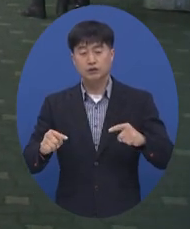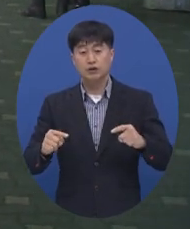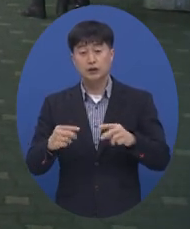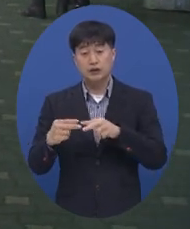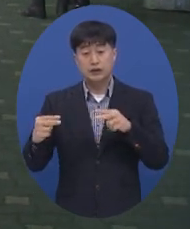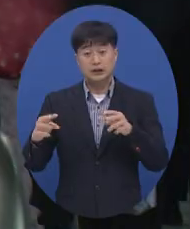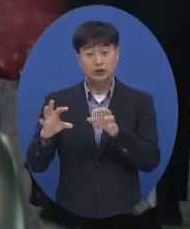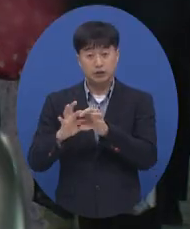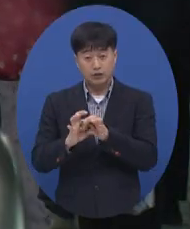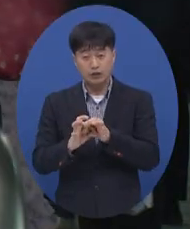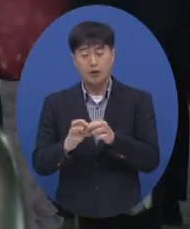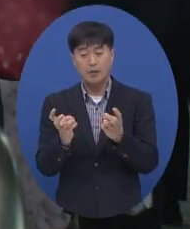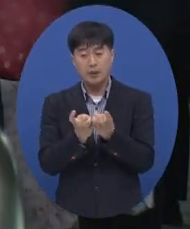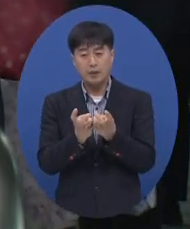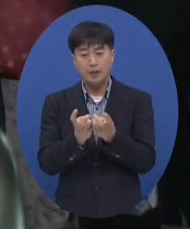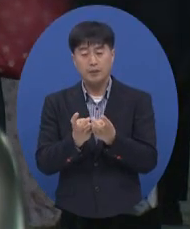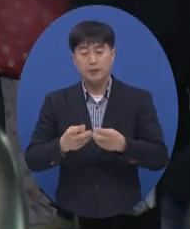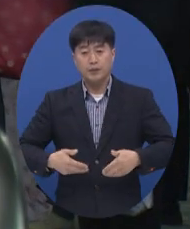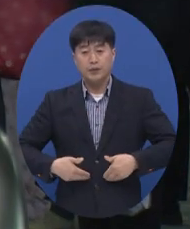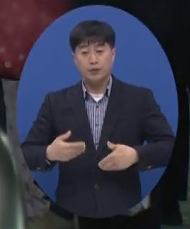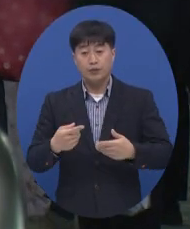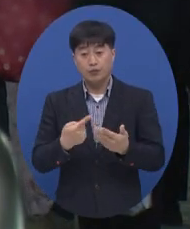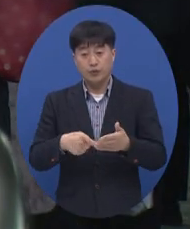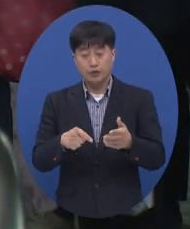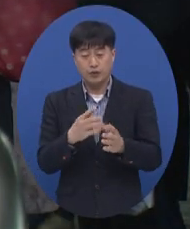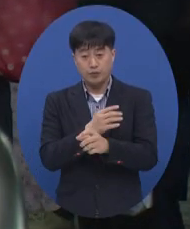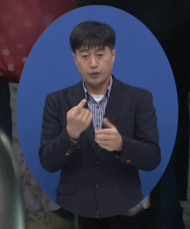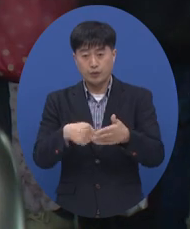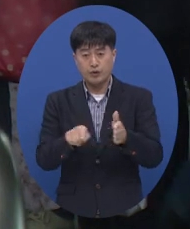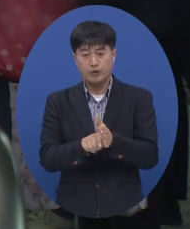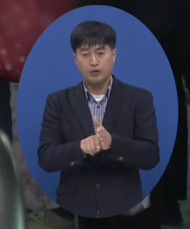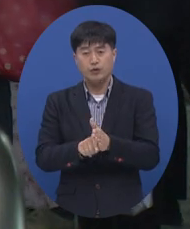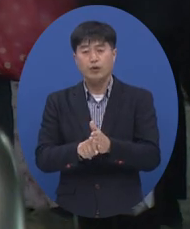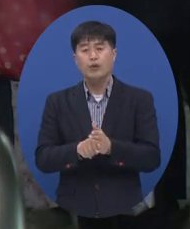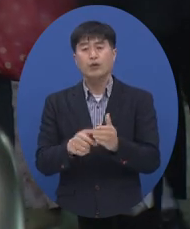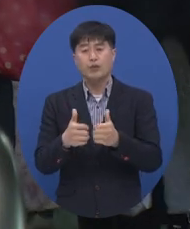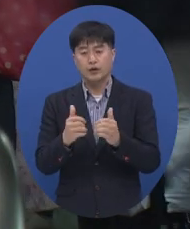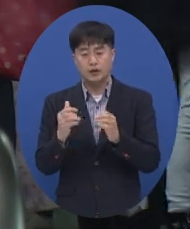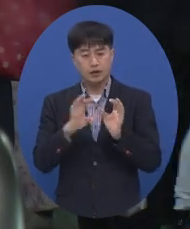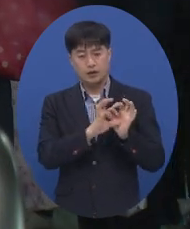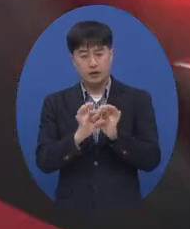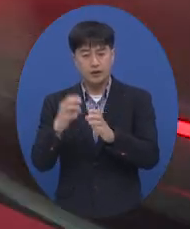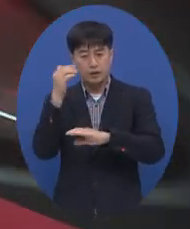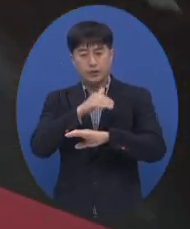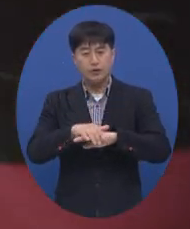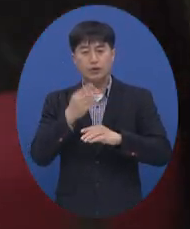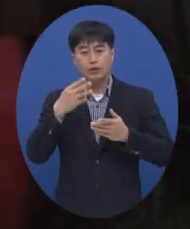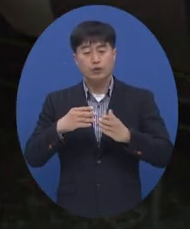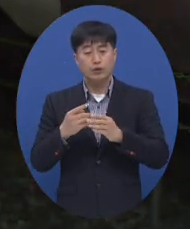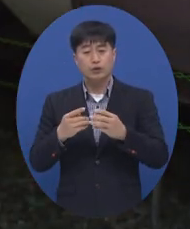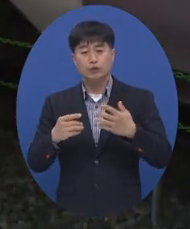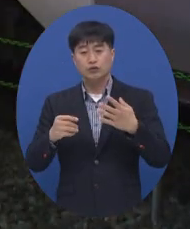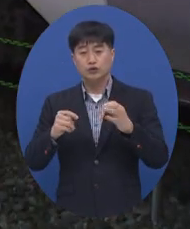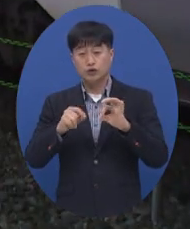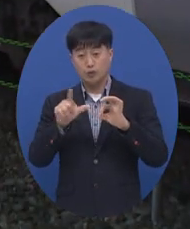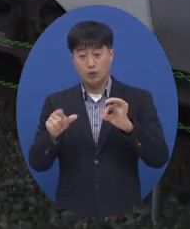등 필요한 일을 함께 협의하기 위해 실무 협의회를 운영해 나갈 방침. 경기도는 지난달